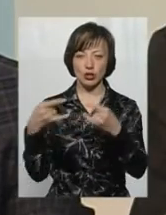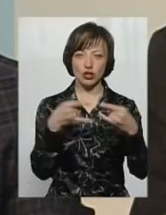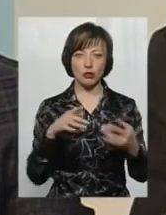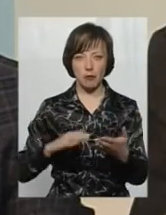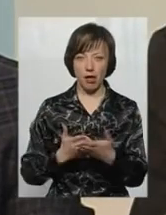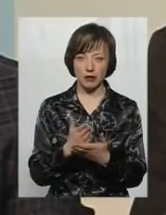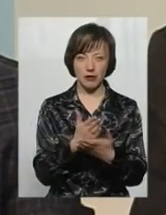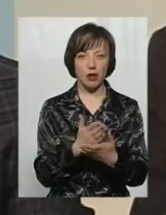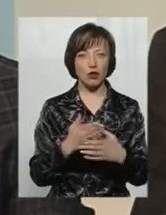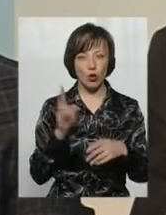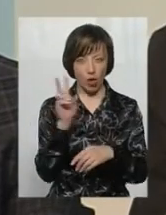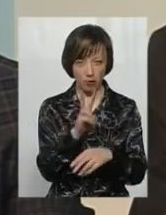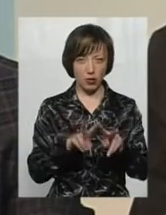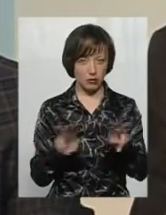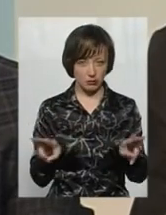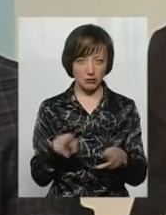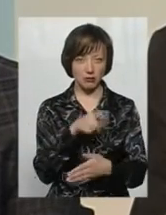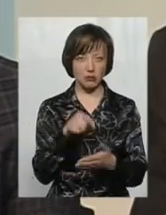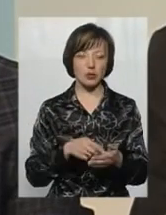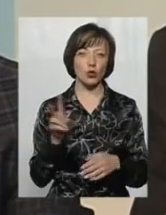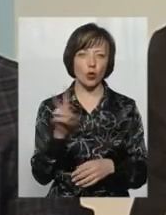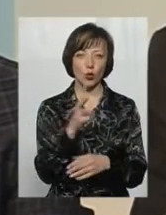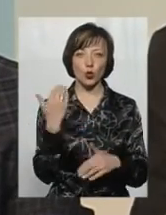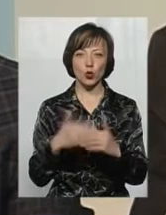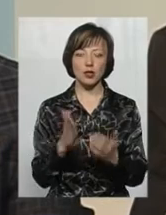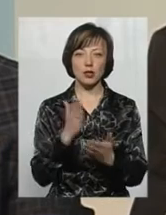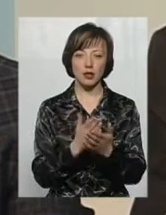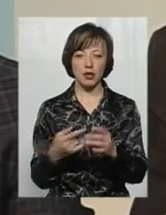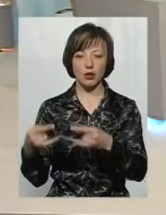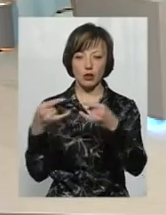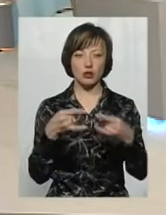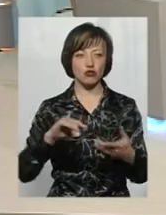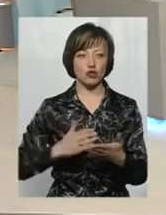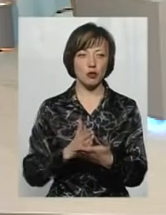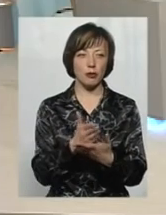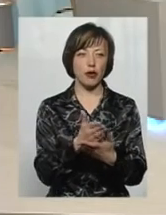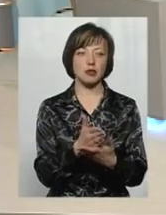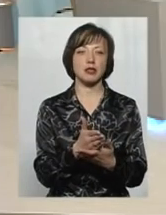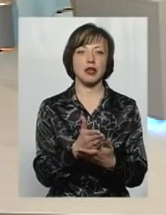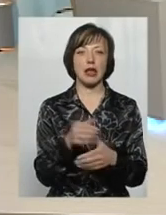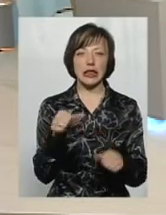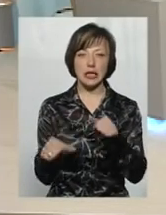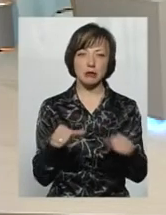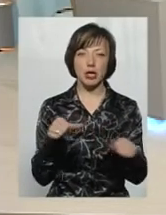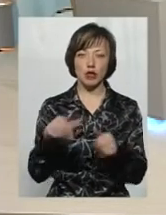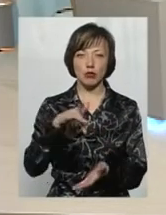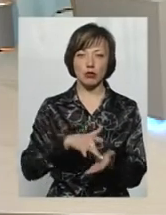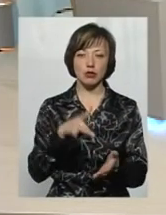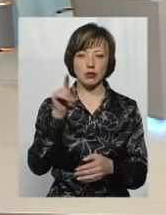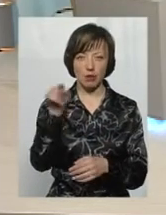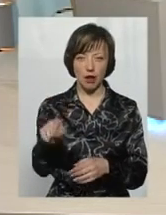само матимуть GPS-навігатори? Чи вони вже мають? Тролейбуси вже навігатори GPS встановлені, диспетчерський пункт знаходиться в